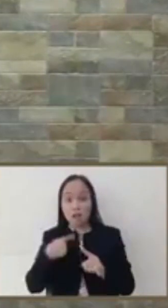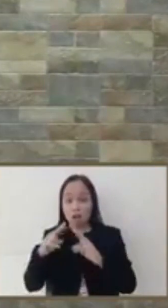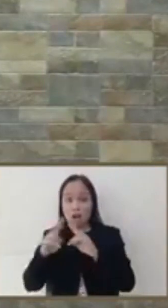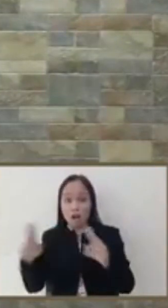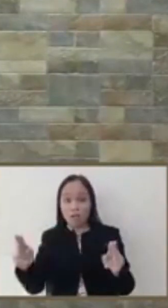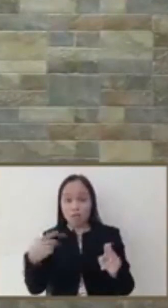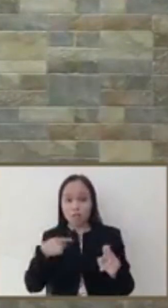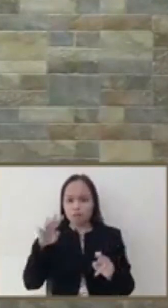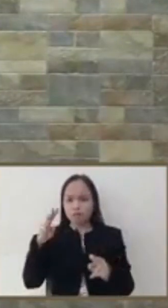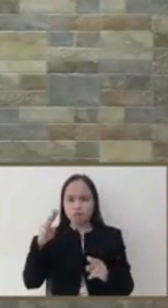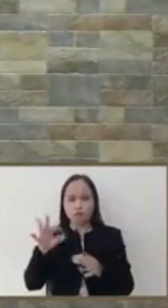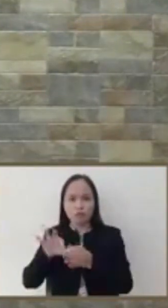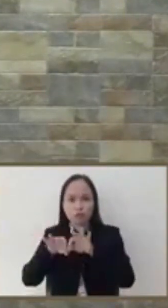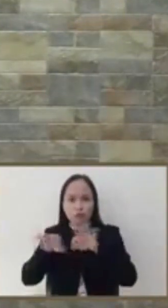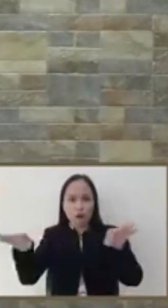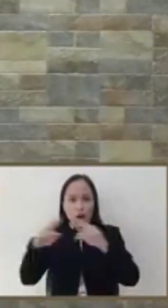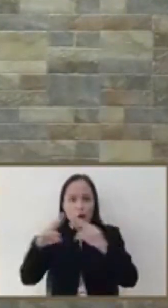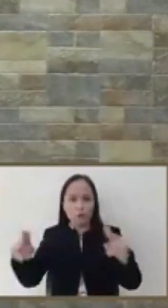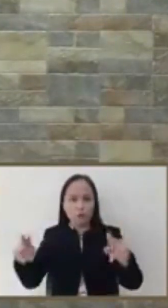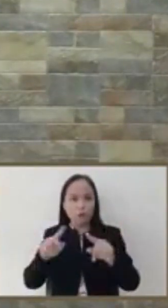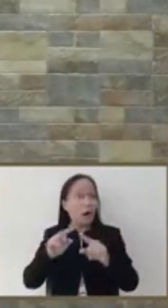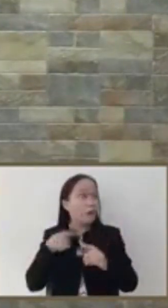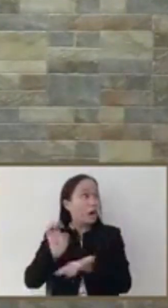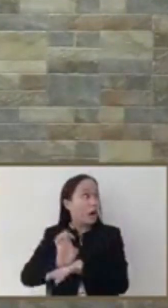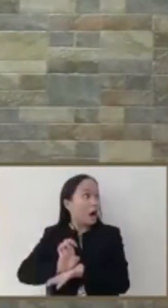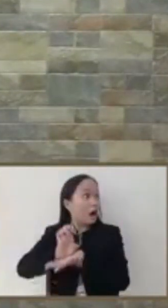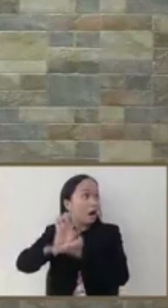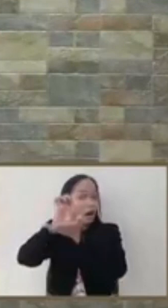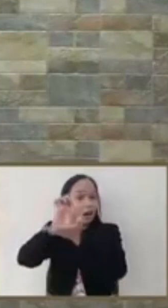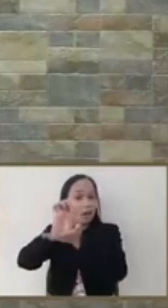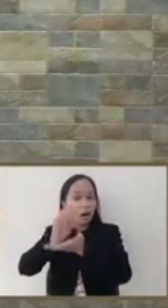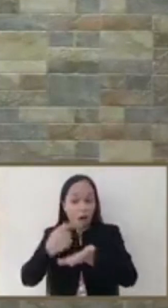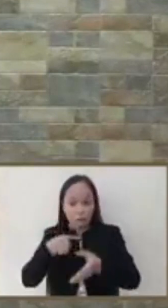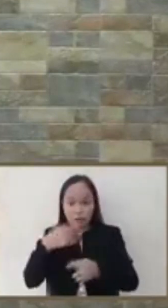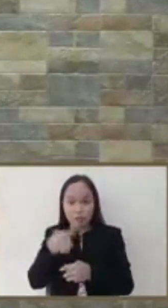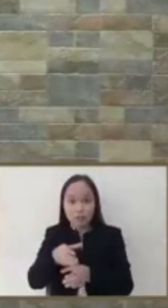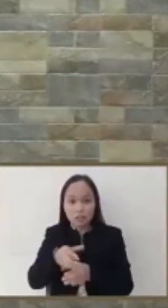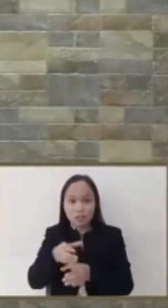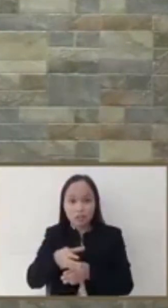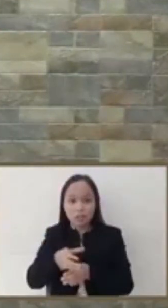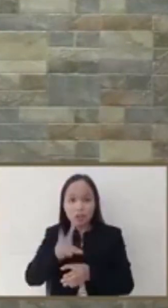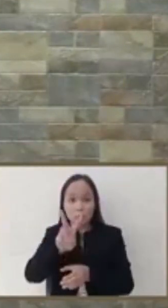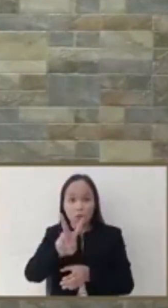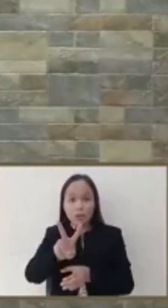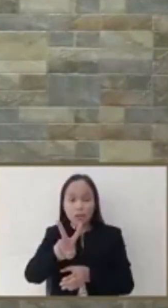raw sila mayaman. Hindi raw sila mayaman na meron silang kotse na